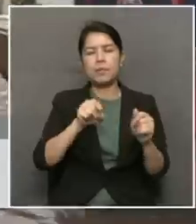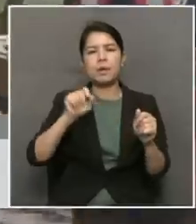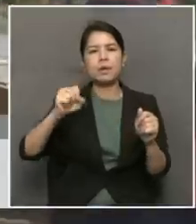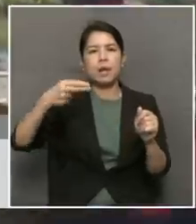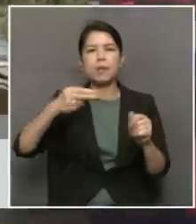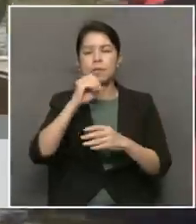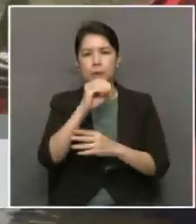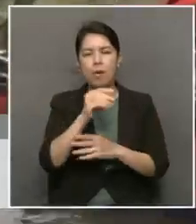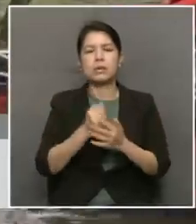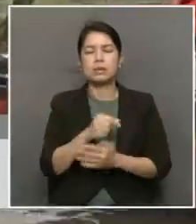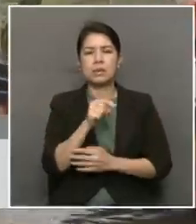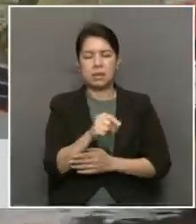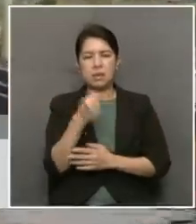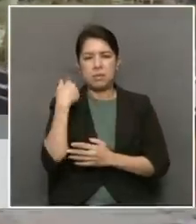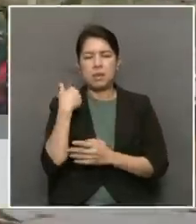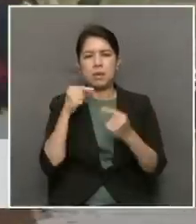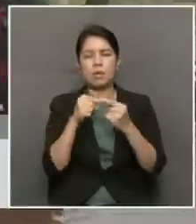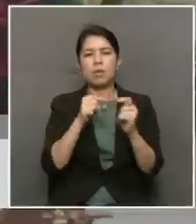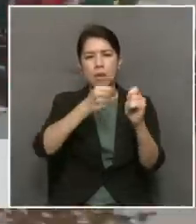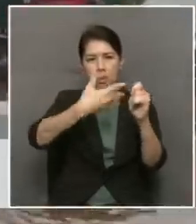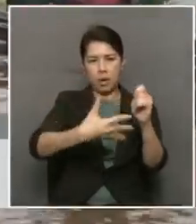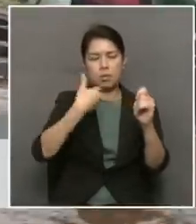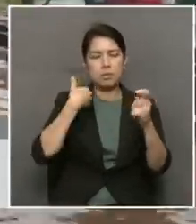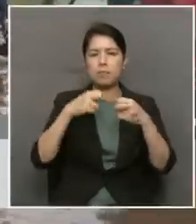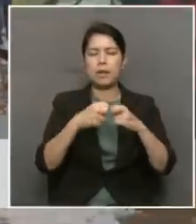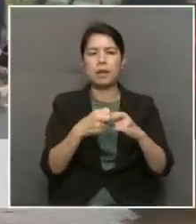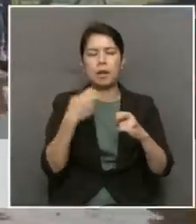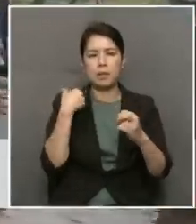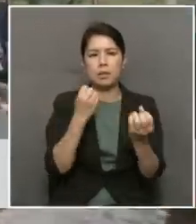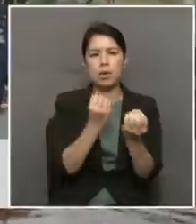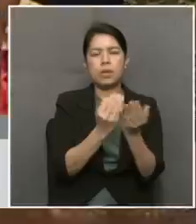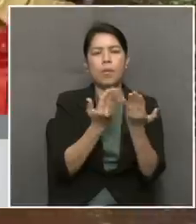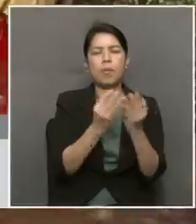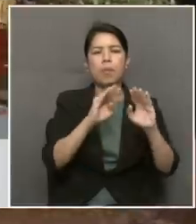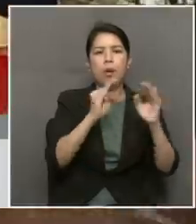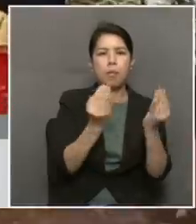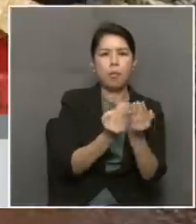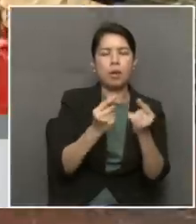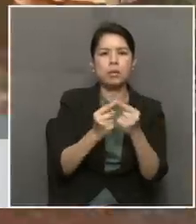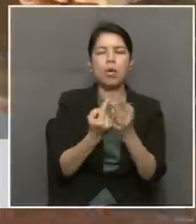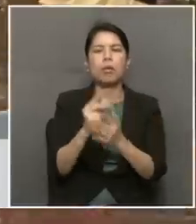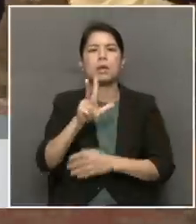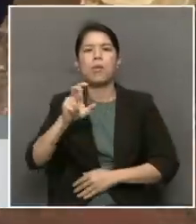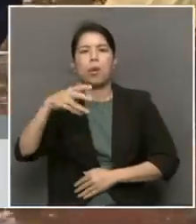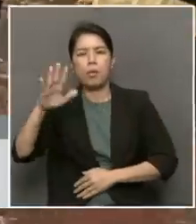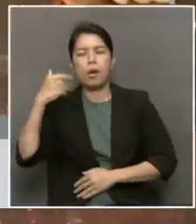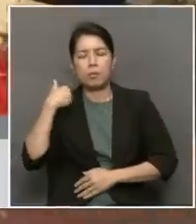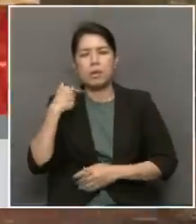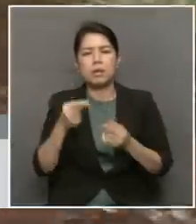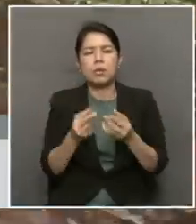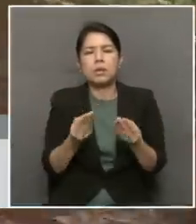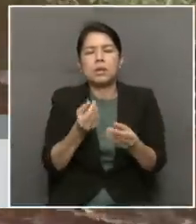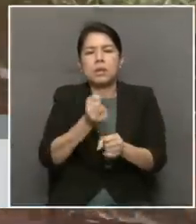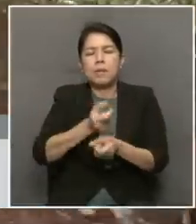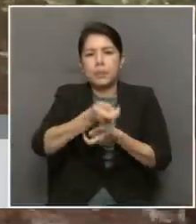ได้รับผลกระทบแล้ว 5ตำบล 340กเรือนพื้นที่การเกษตรเสียหายเกือบ 12,000ไร่ใน